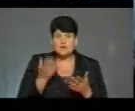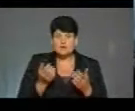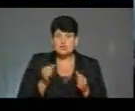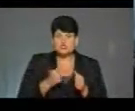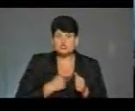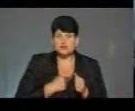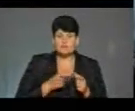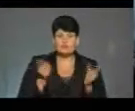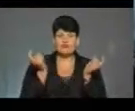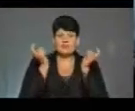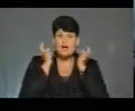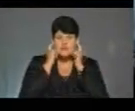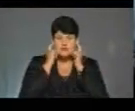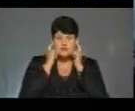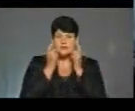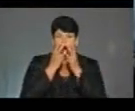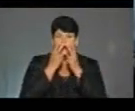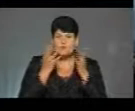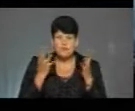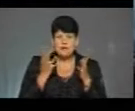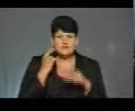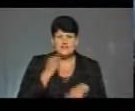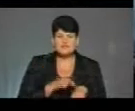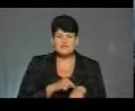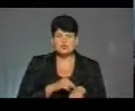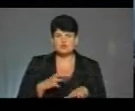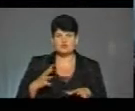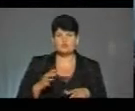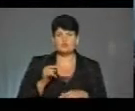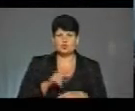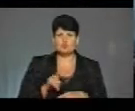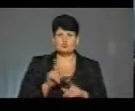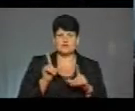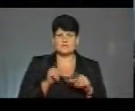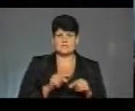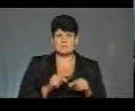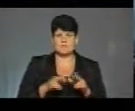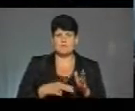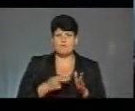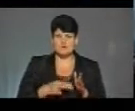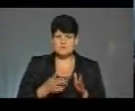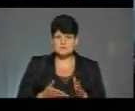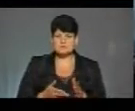він знаходився в навушниках та не побачив і не почув того, що рухається поїзд. В результаті чого